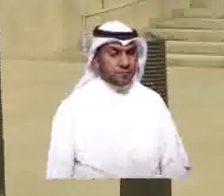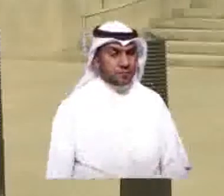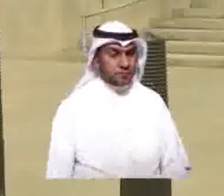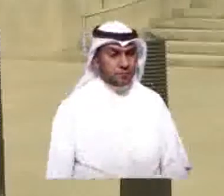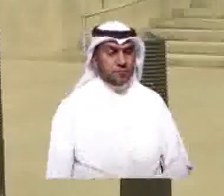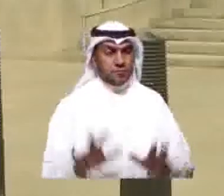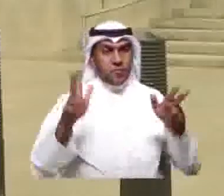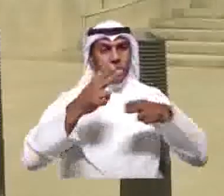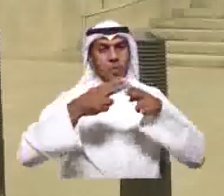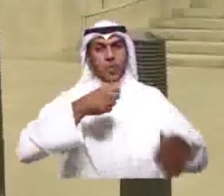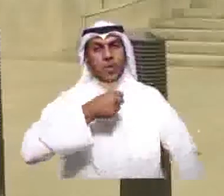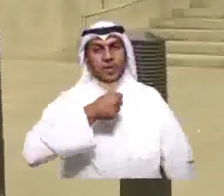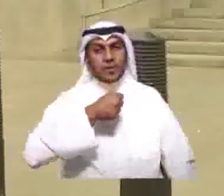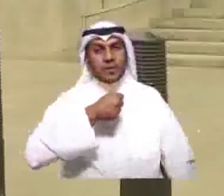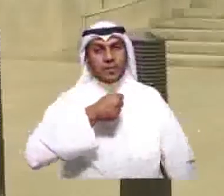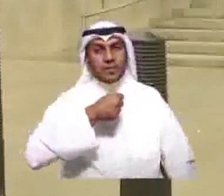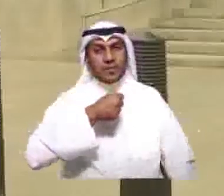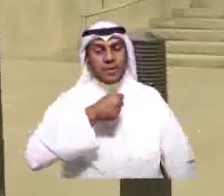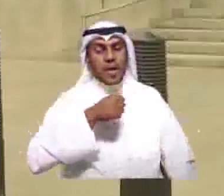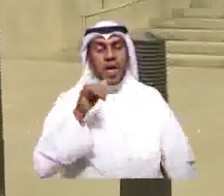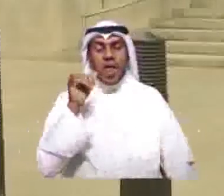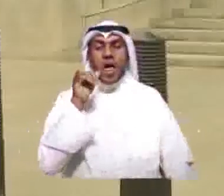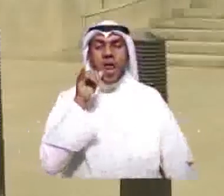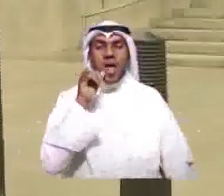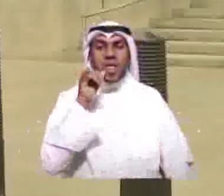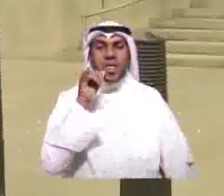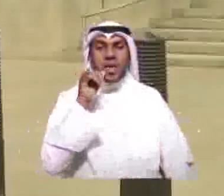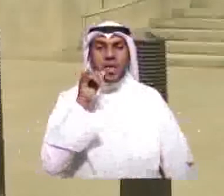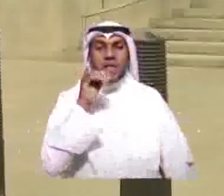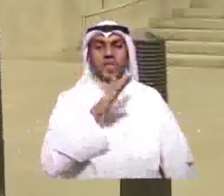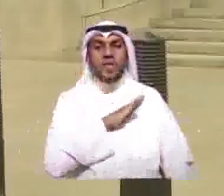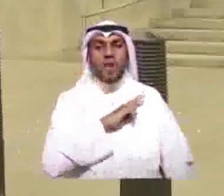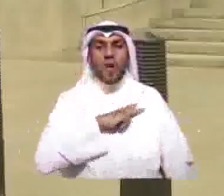تلفزيون دولة الكويت، من أمام مقر وزارة الدفاع البريطانية لندن.